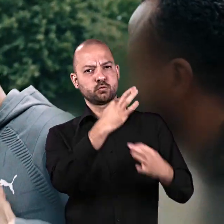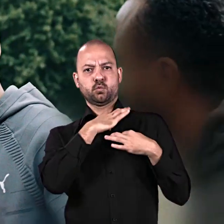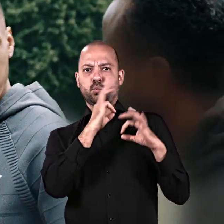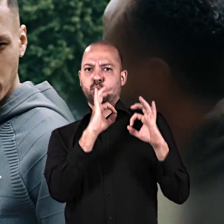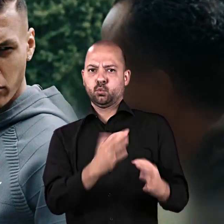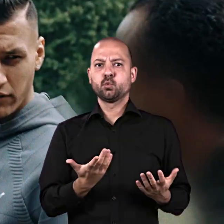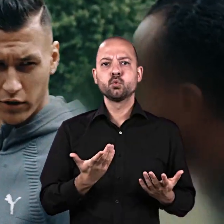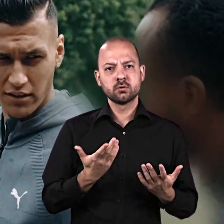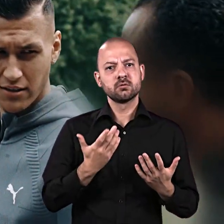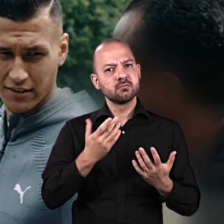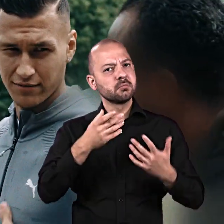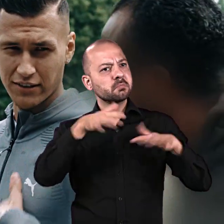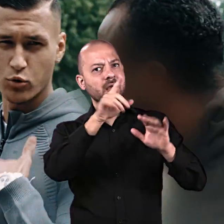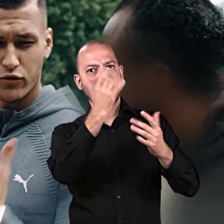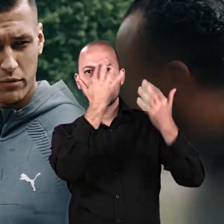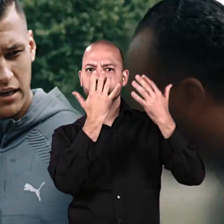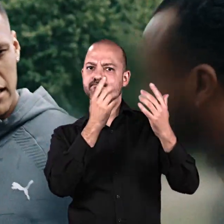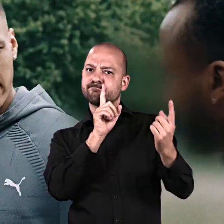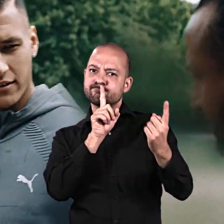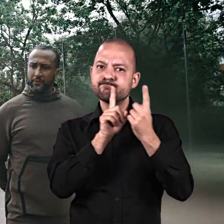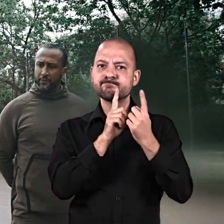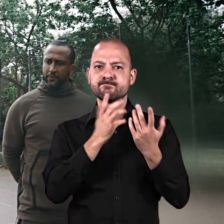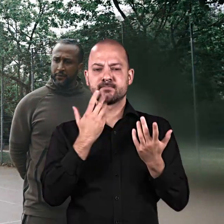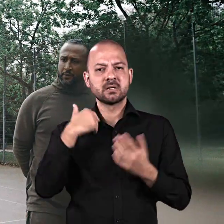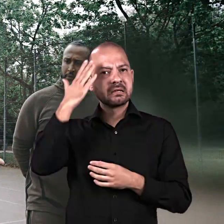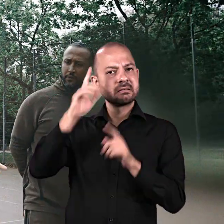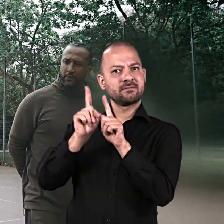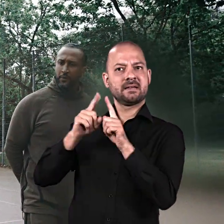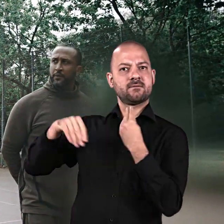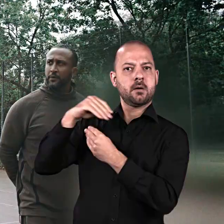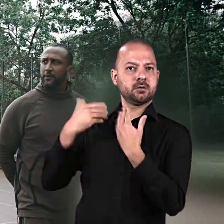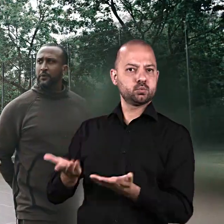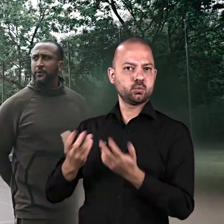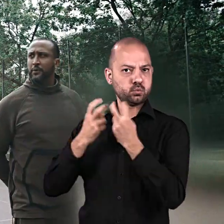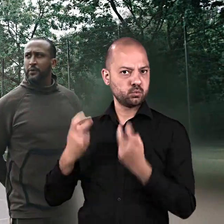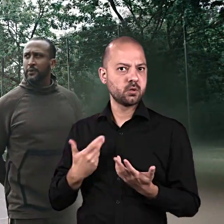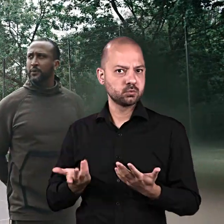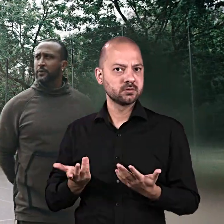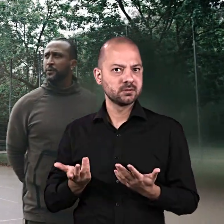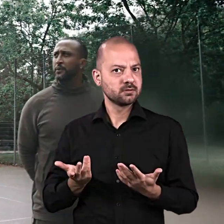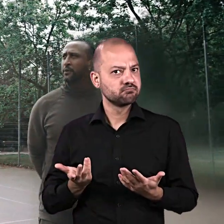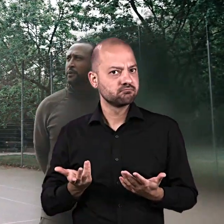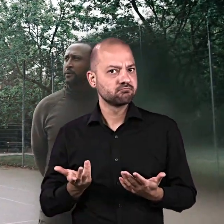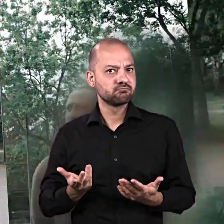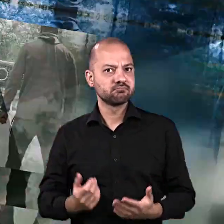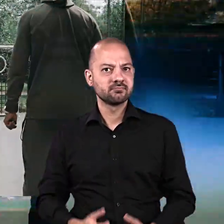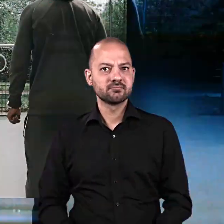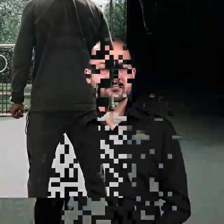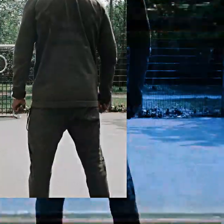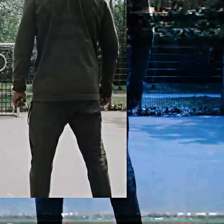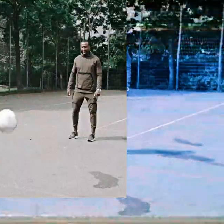beschäftigen sich mit mir als Person, die wollen, was gut ist für mich. Die setzen sich mit mir auseinander. So wie ich es natürlich von zu Hause auch gewohnt war.